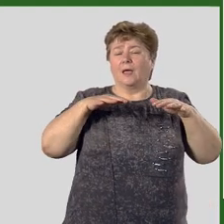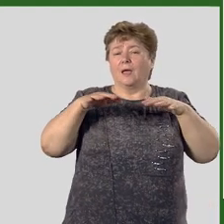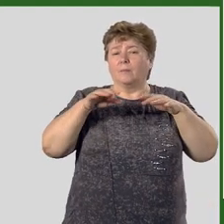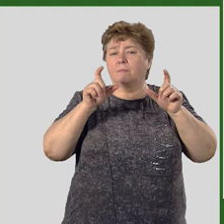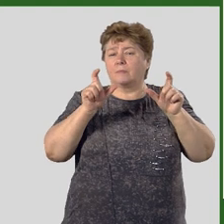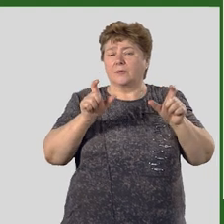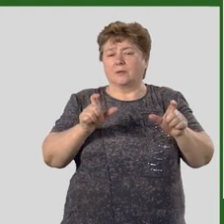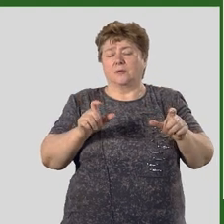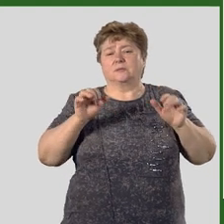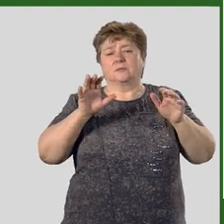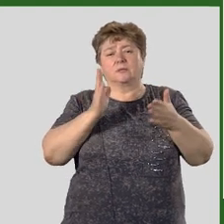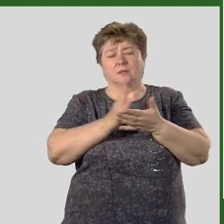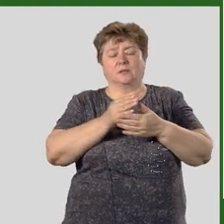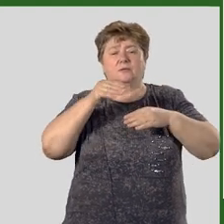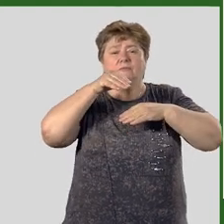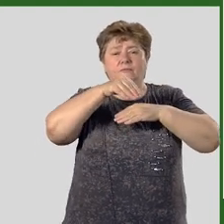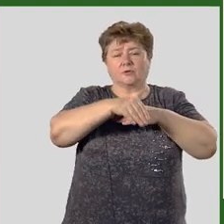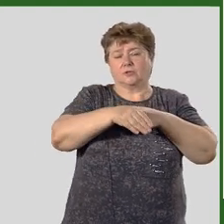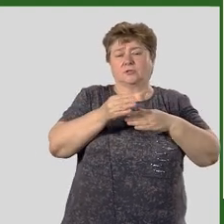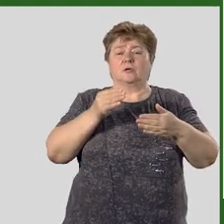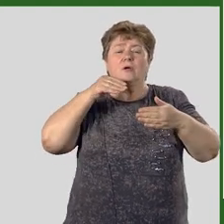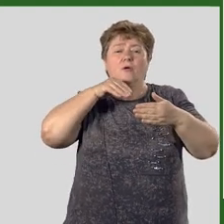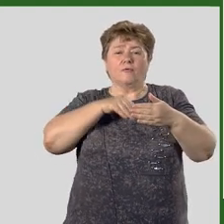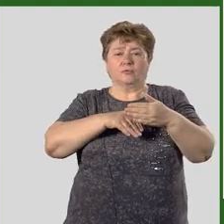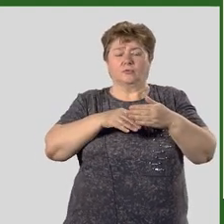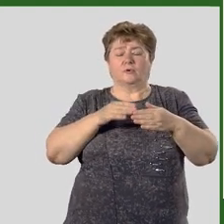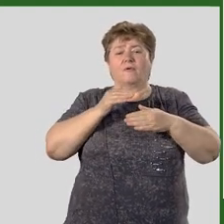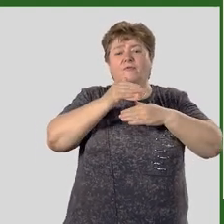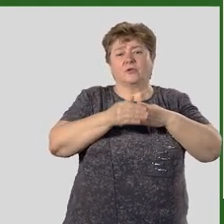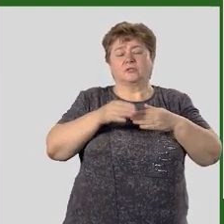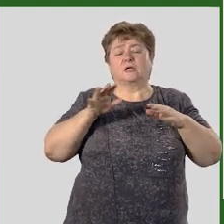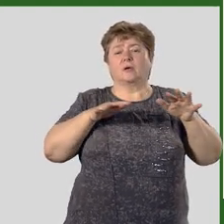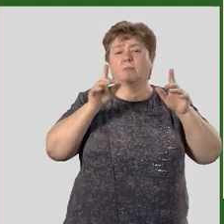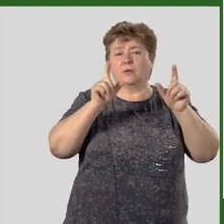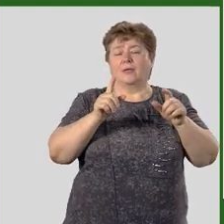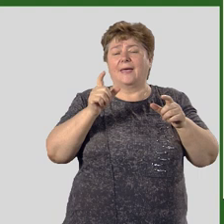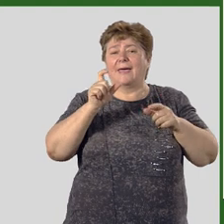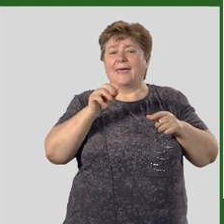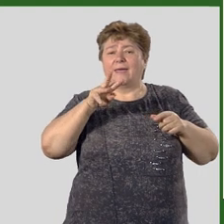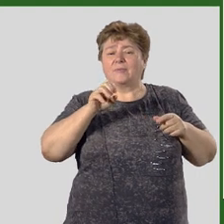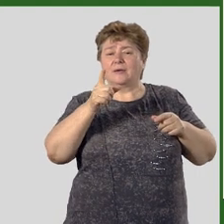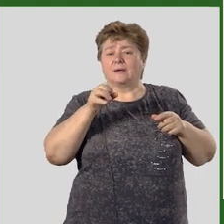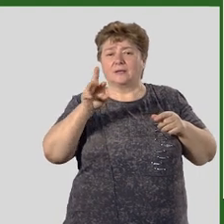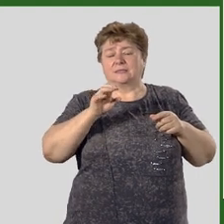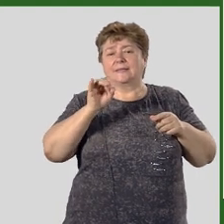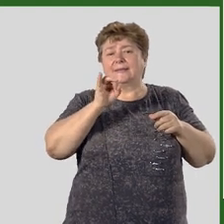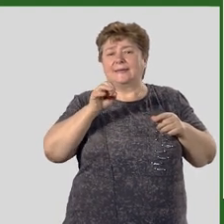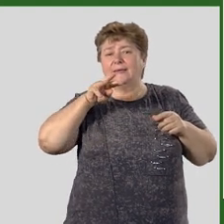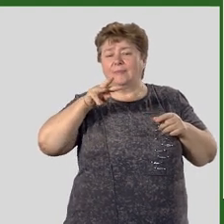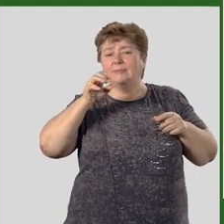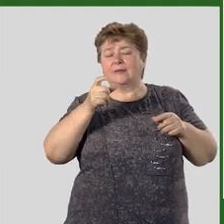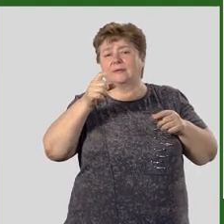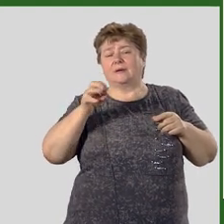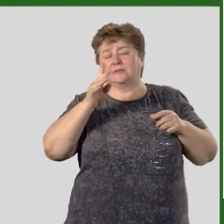Миграция бывает внешней и внутренней. К внешней миграции относят эмиграцию и